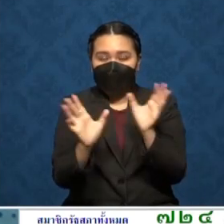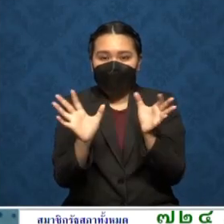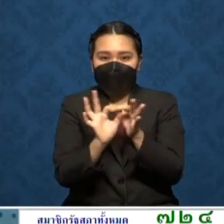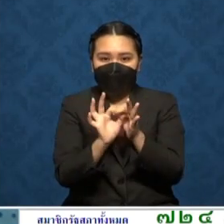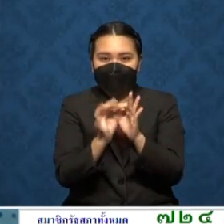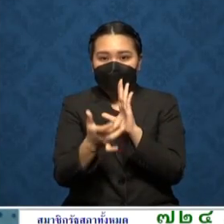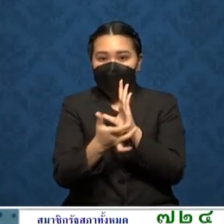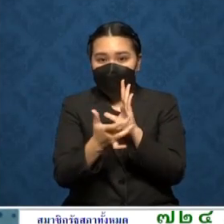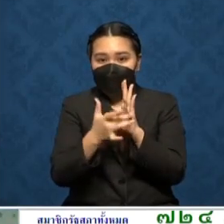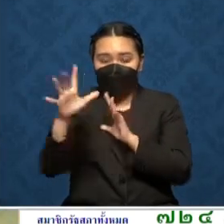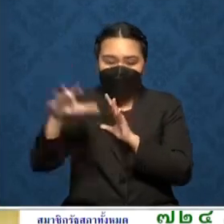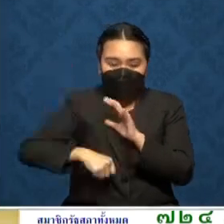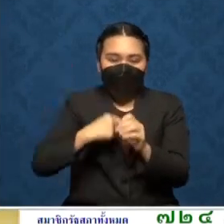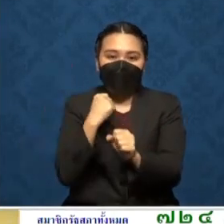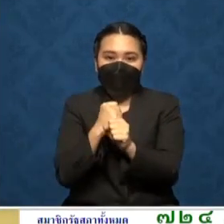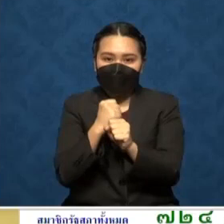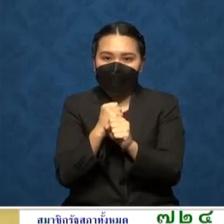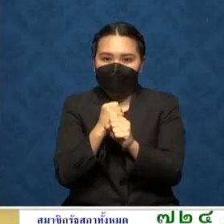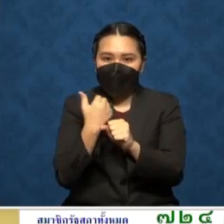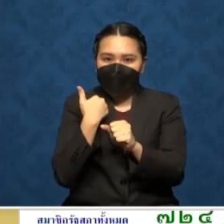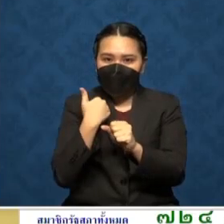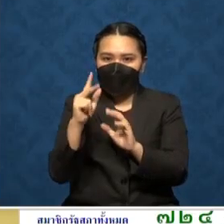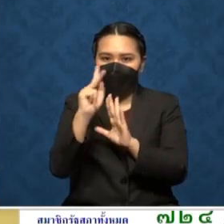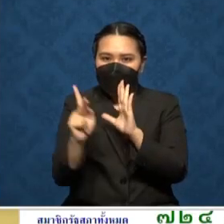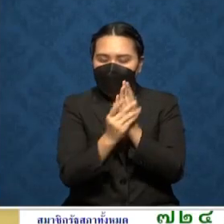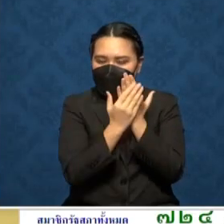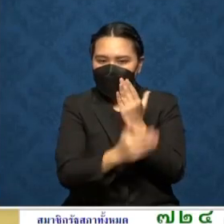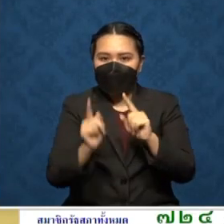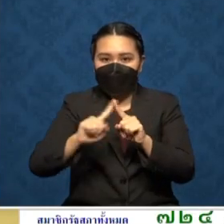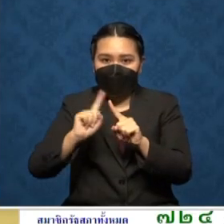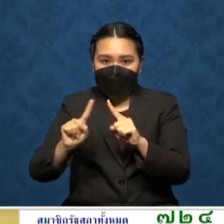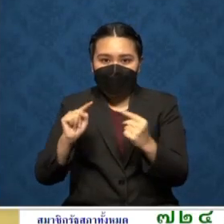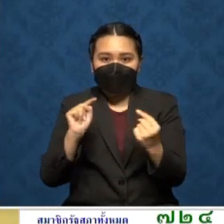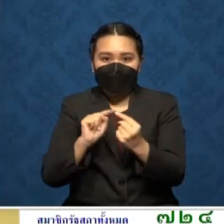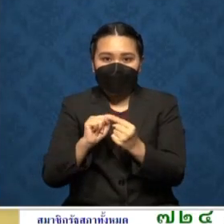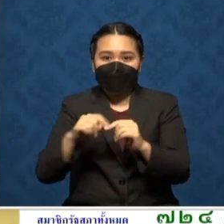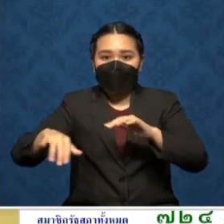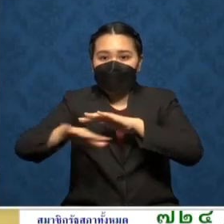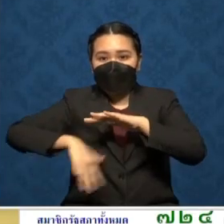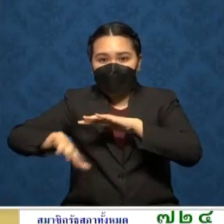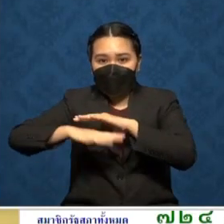านอยู่หลายฉบับแล้วครับรวมทั้งกฎหมายว่าโดยธุรกรรมทางอิเล็กทรอนิกส์ที่ว่า